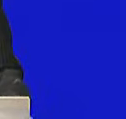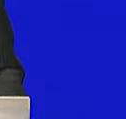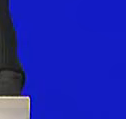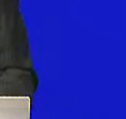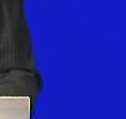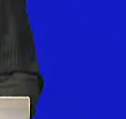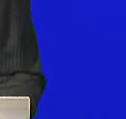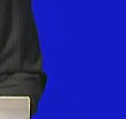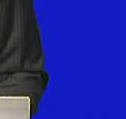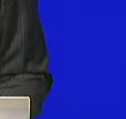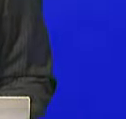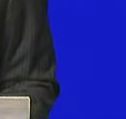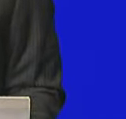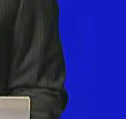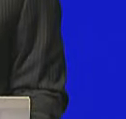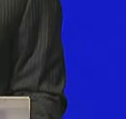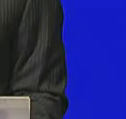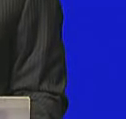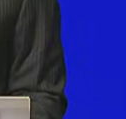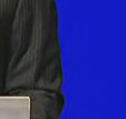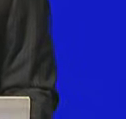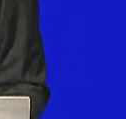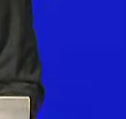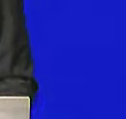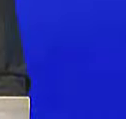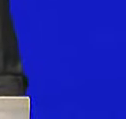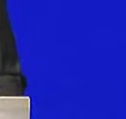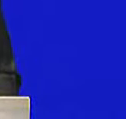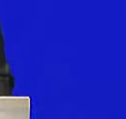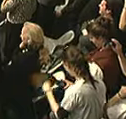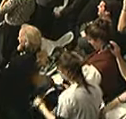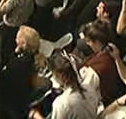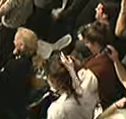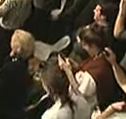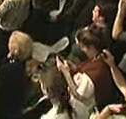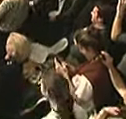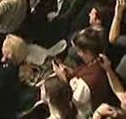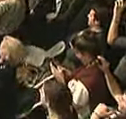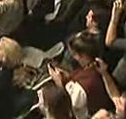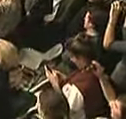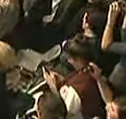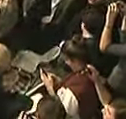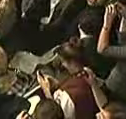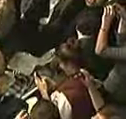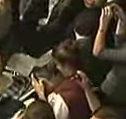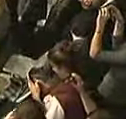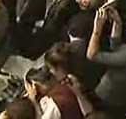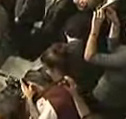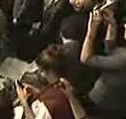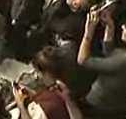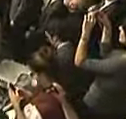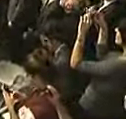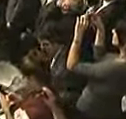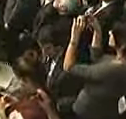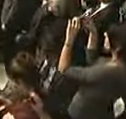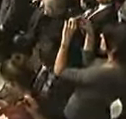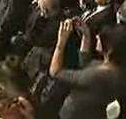Merci de votre soutien. Merci de votre confiance. Merci de votre